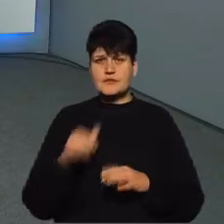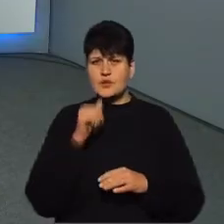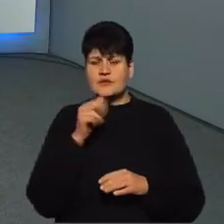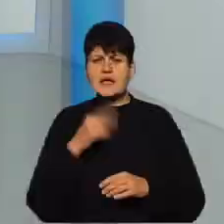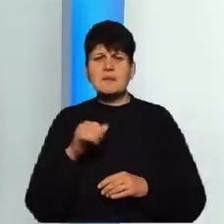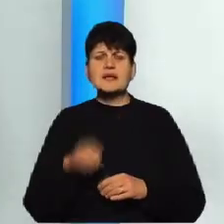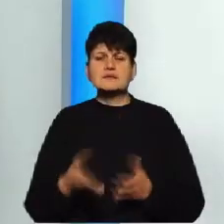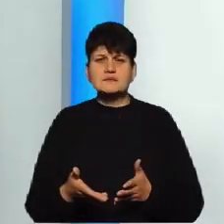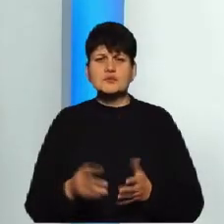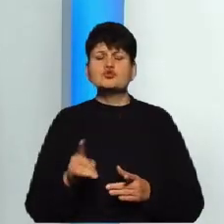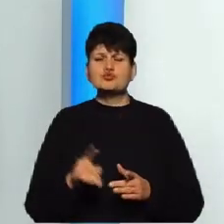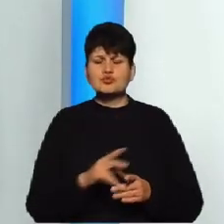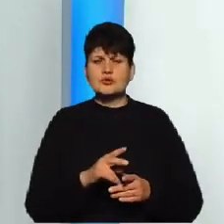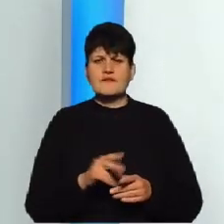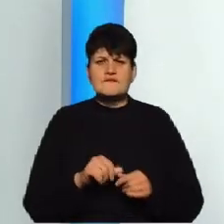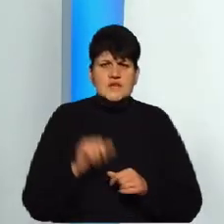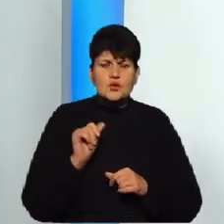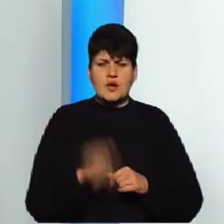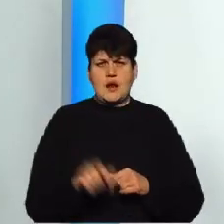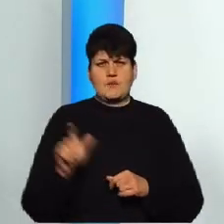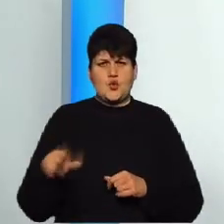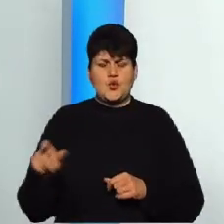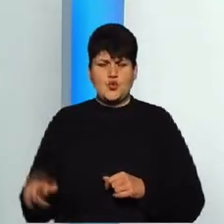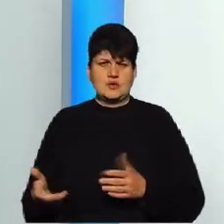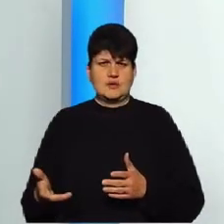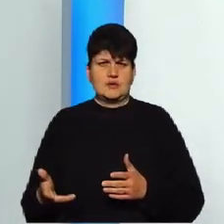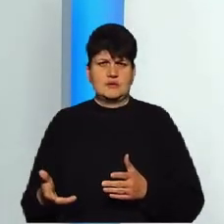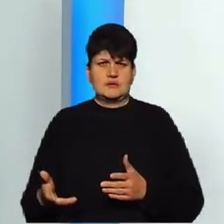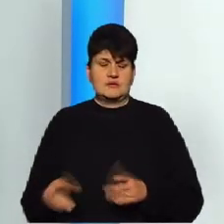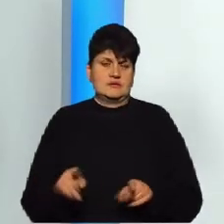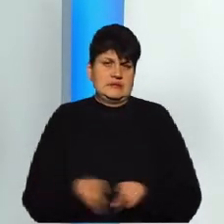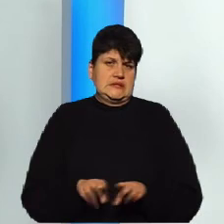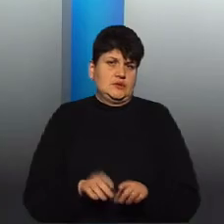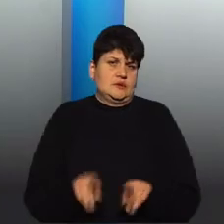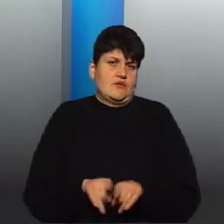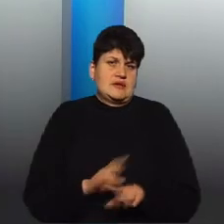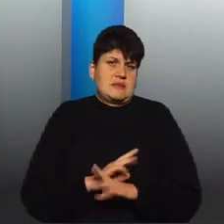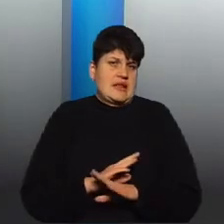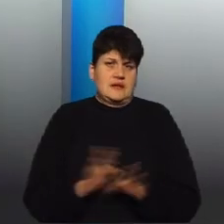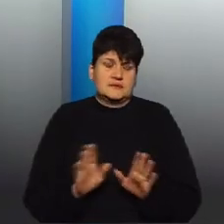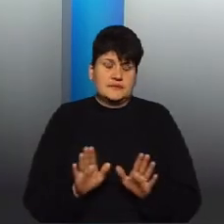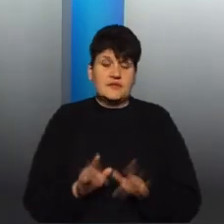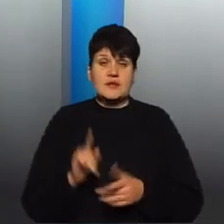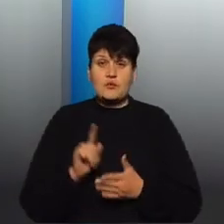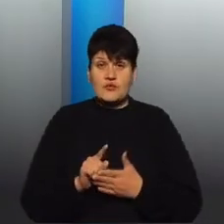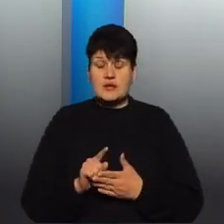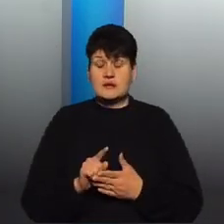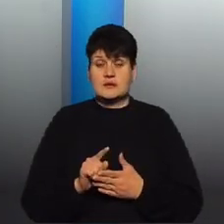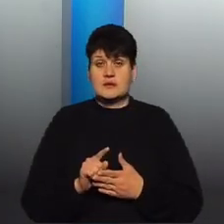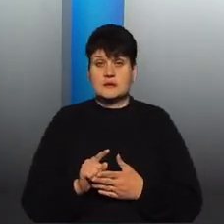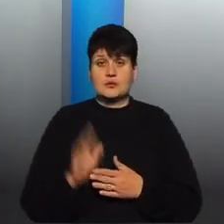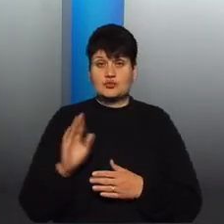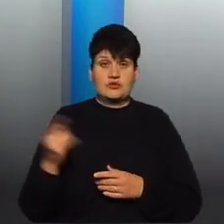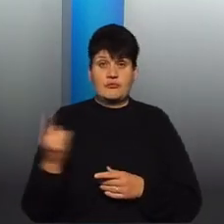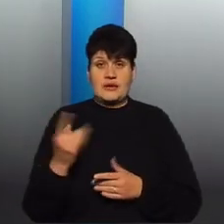Чому відокремлюють цю людину, як, не знаю, щось смертельне? Вони повинні бути, в першу чергу,